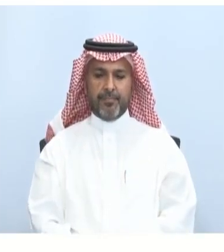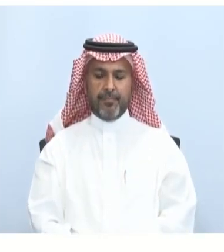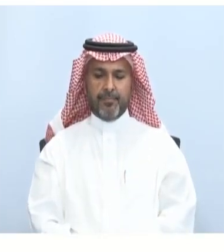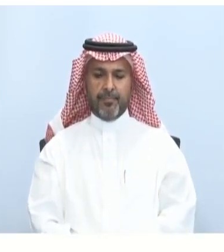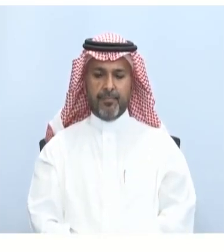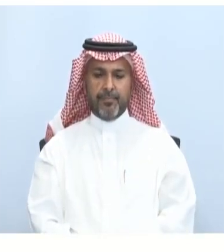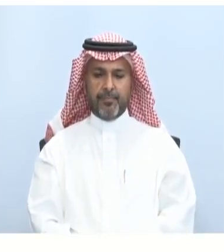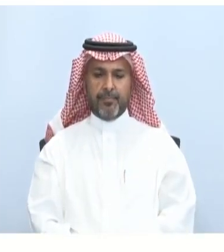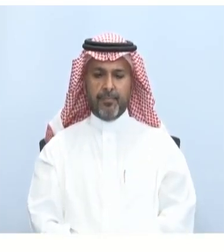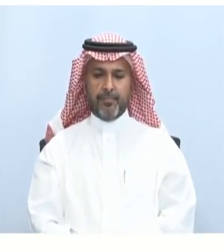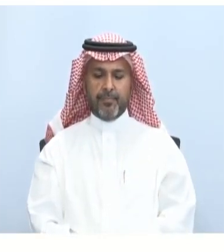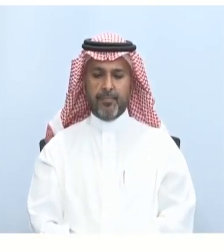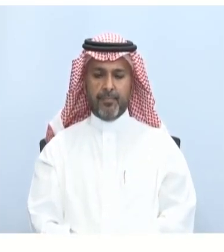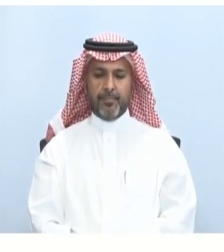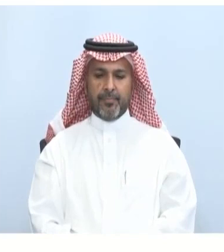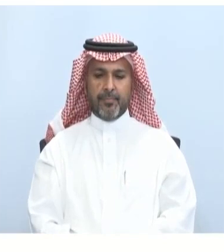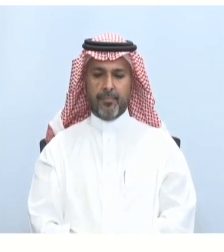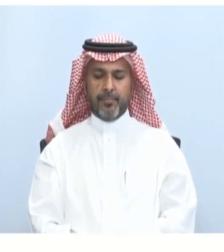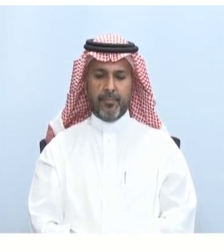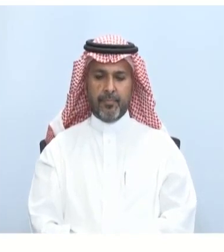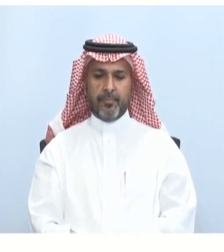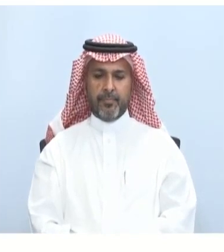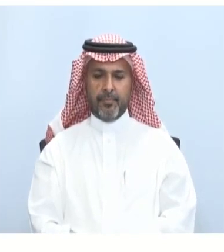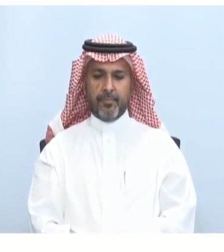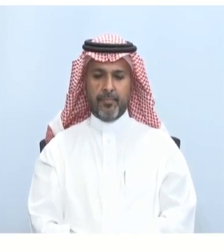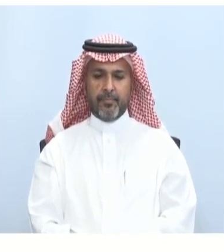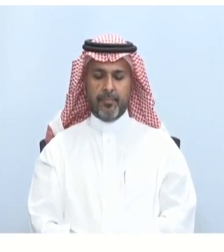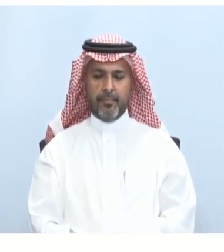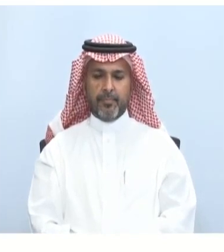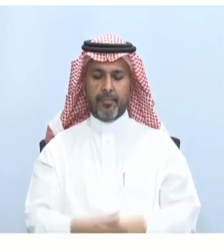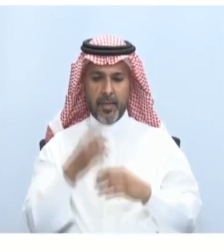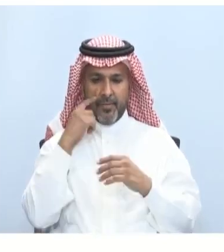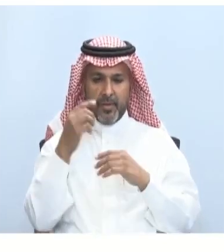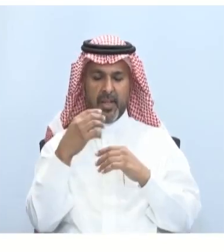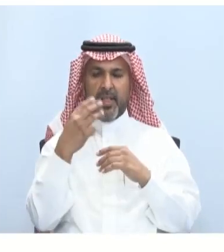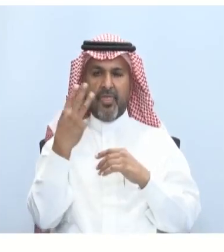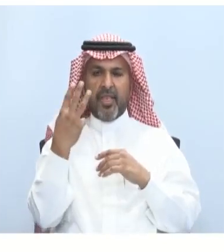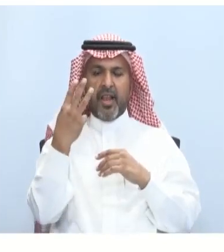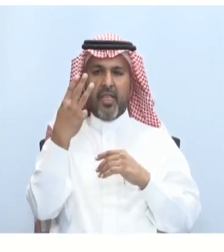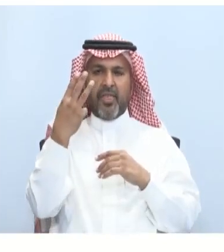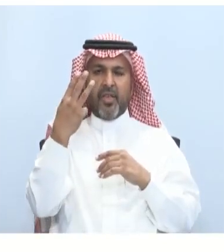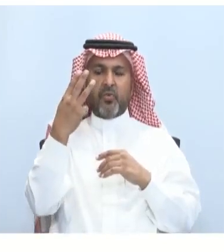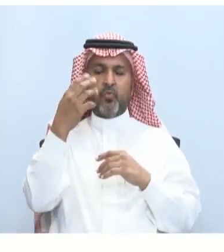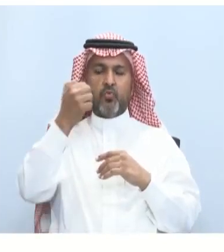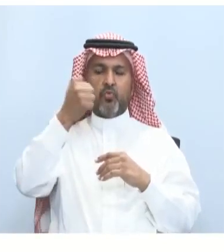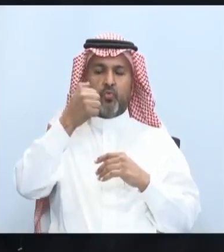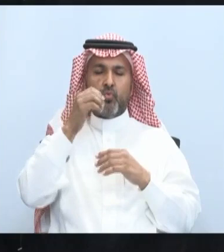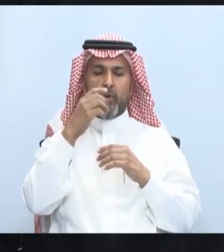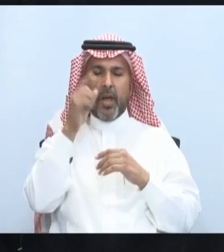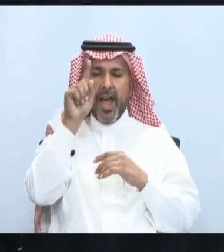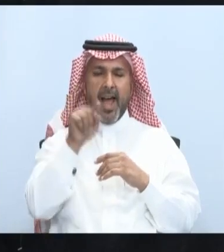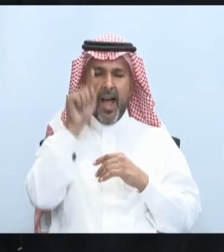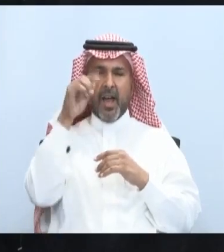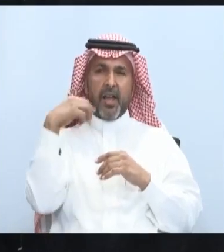مما ياتي اي اس 63 الاي مضروبه في نفس في نفسها ثلاثه وستون